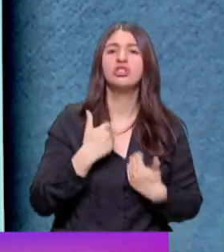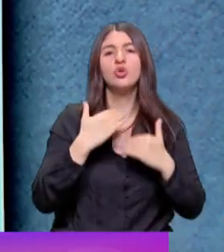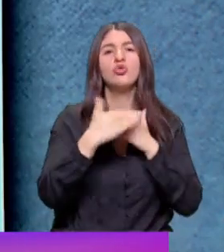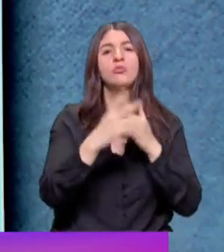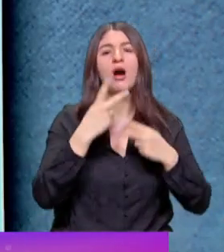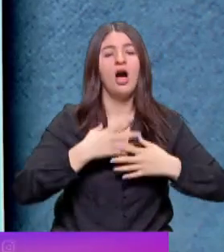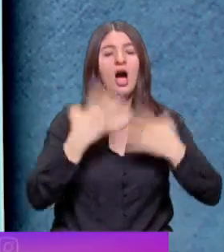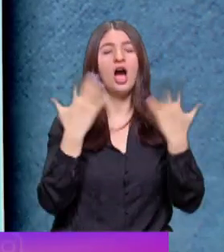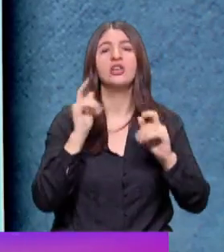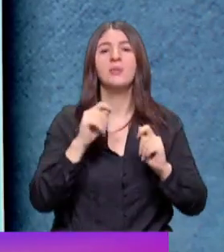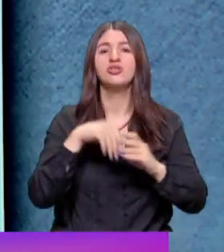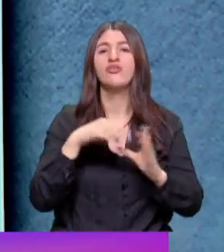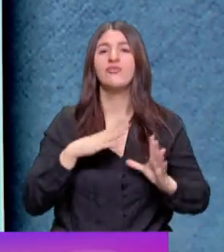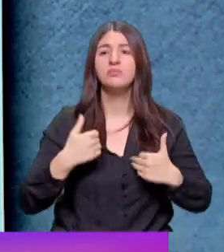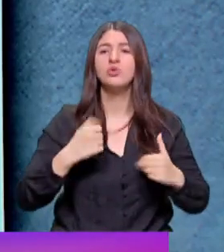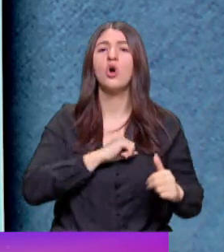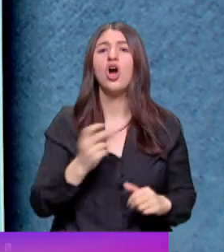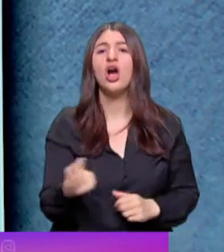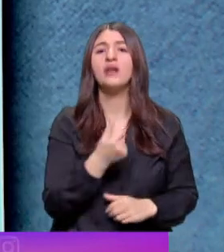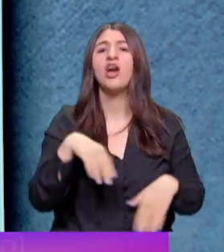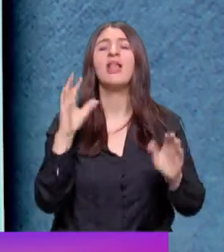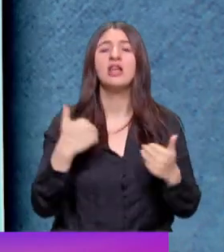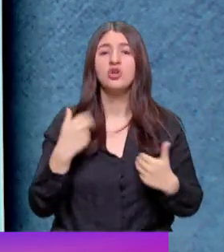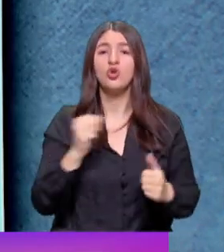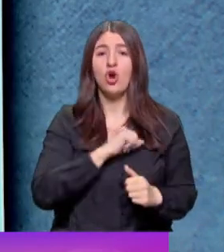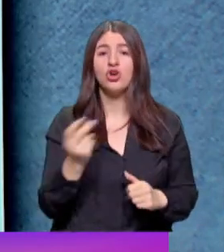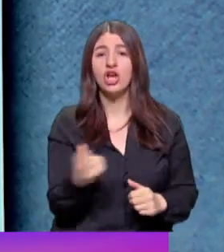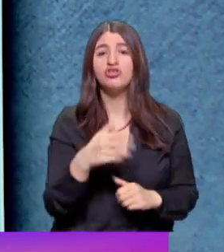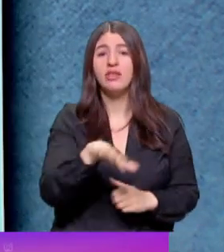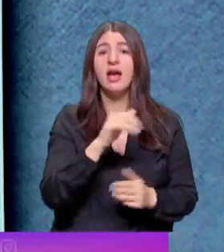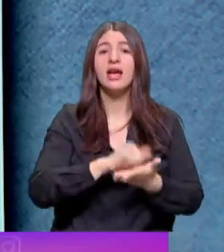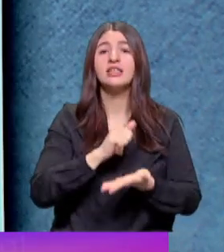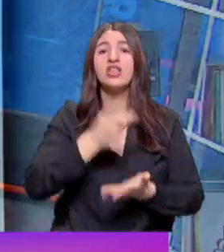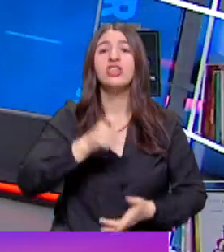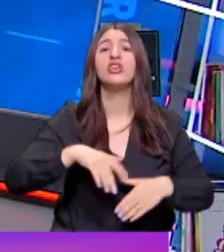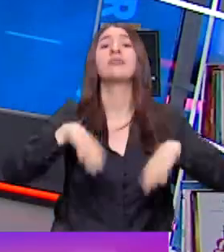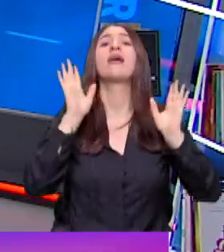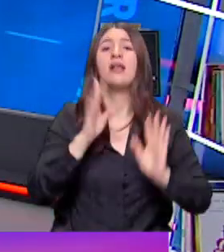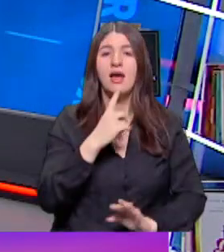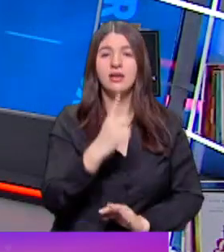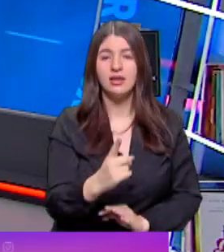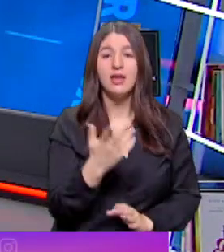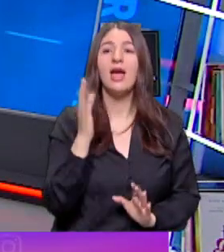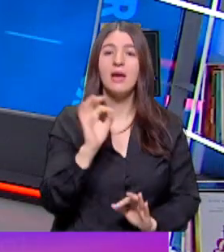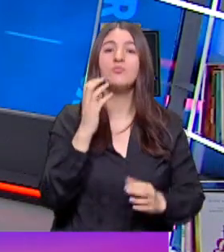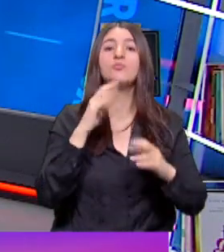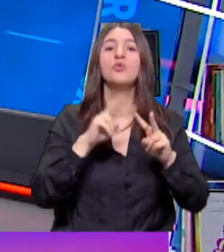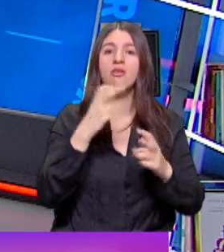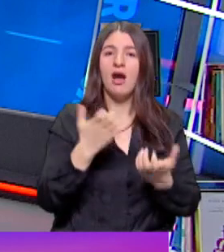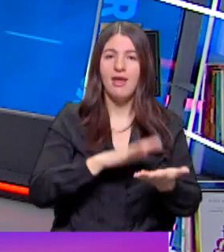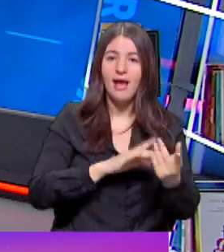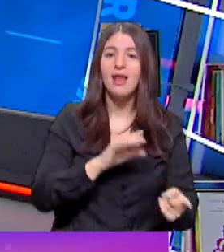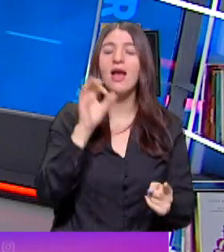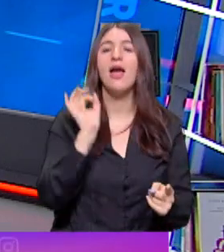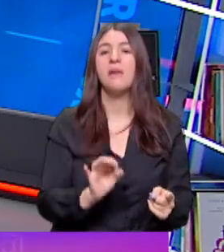halkı aydınlatmak için varız biz biz korkupta kaçacak değiliz korkup da kaçanlar gazeteci değillerdir dediler hem Murat öğren